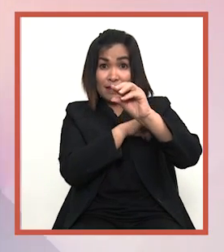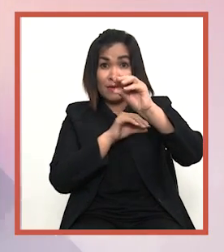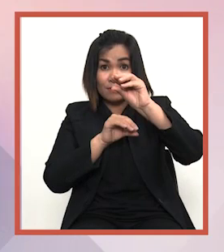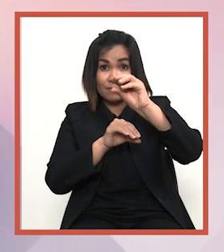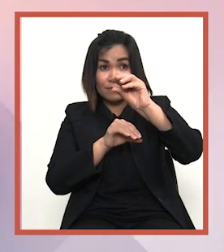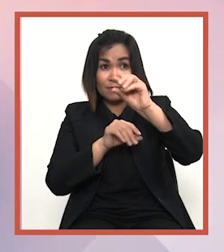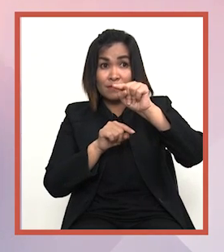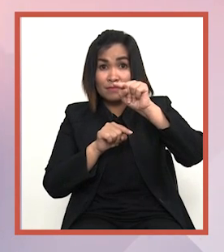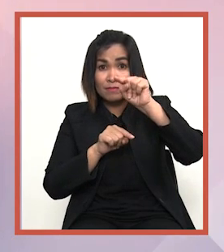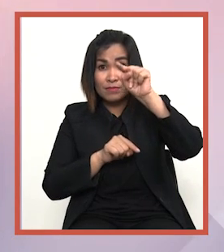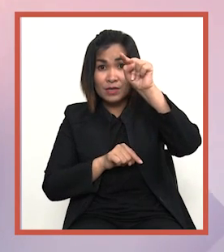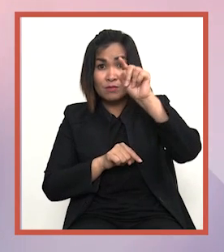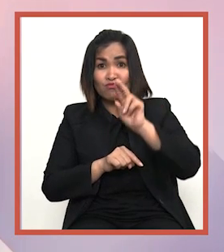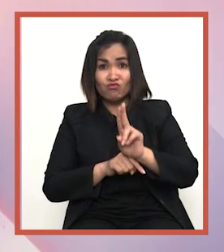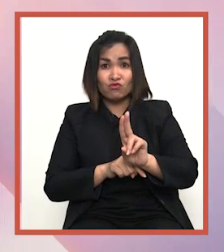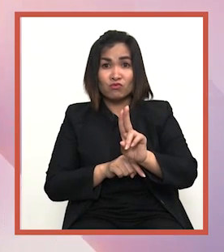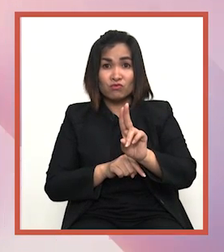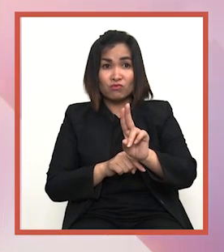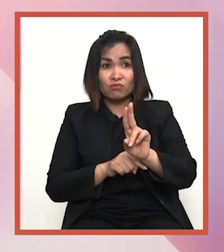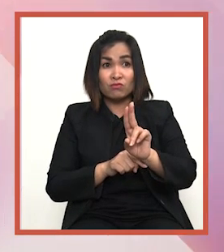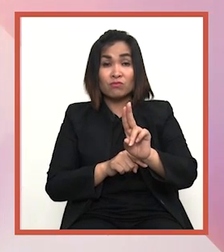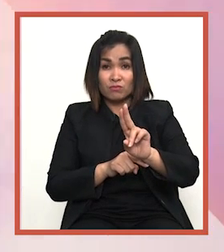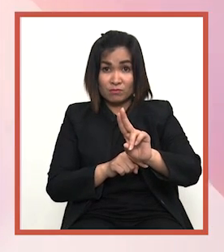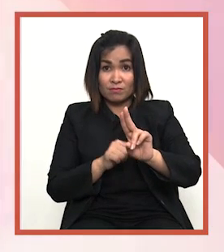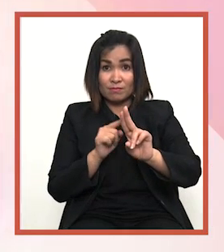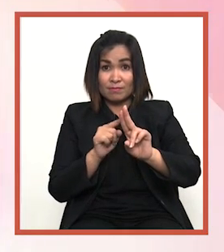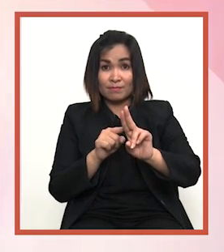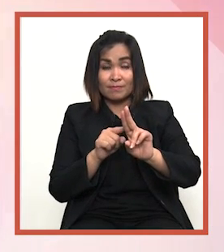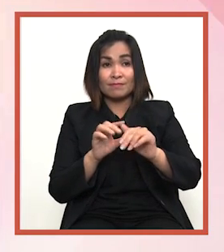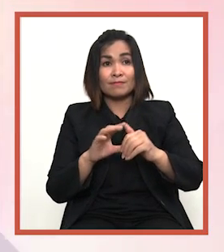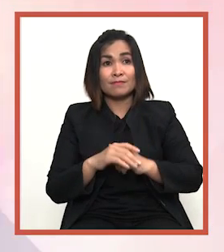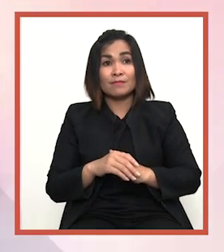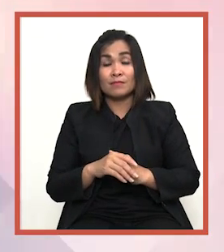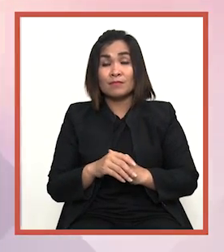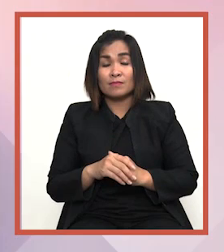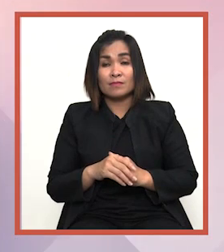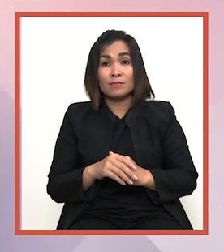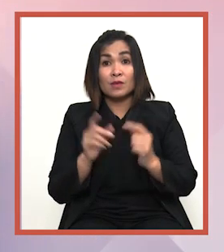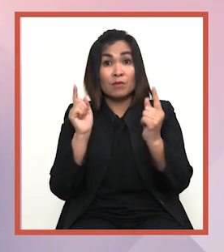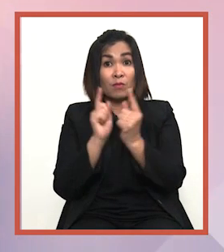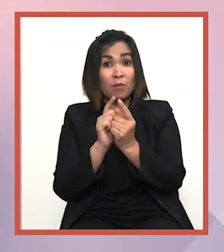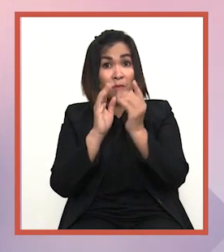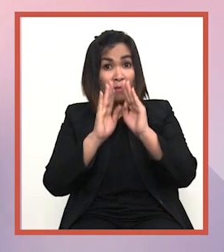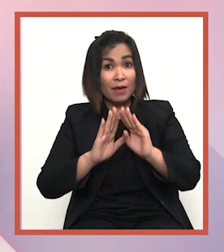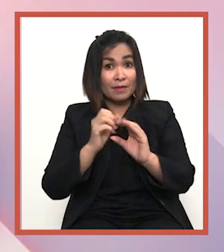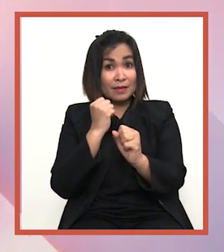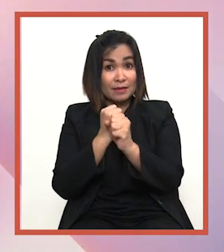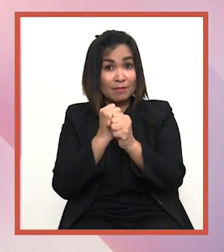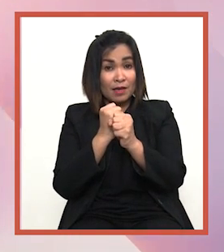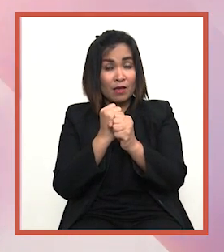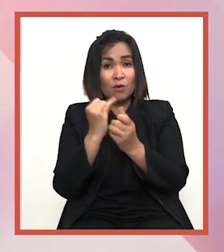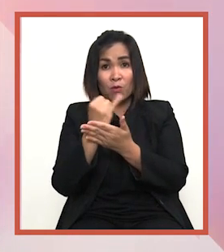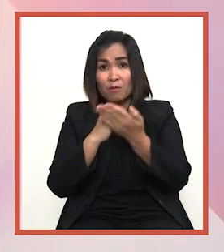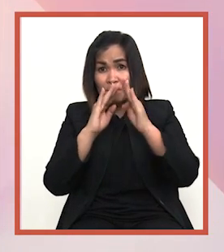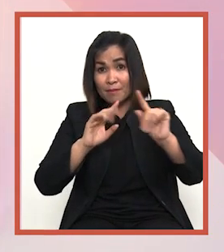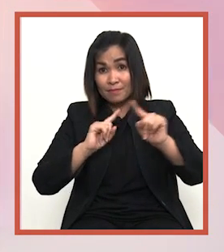แล้วก็มีรูปตัว U อยู่ตรงกลางนะครับอันนี้เป็นแหล่งจ่ายนะครับถ้าไปเจอในแบบงานหรือว่าการเขียนแบบต่างๆน